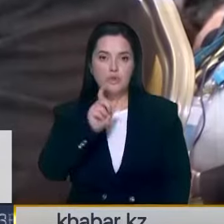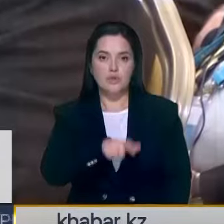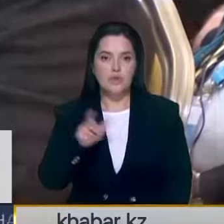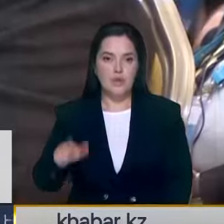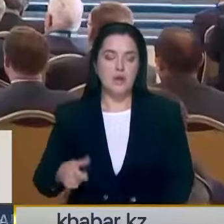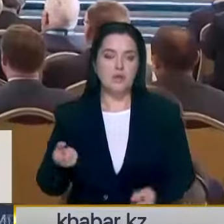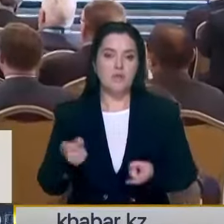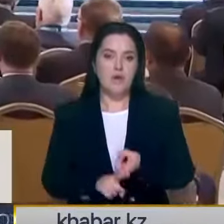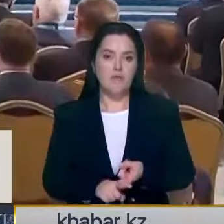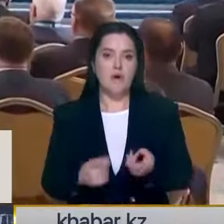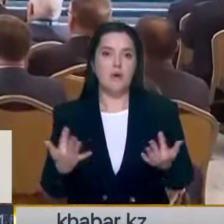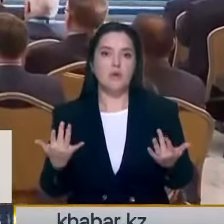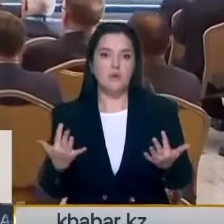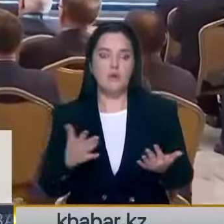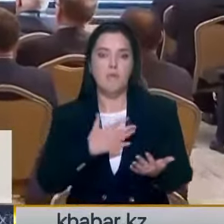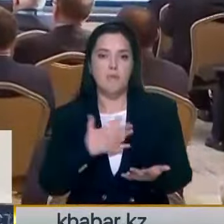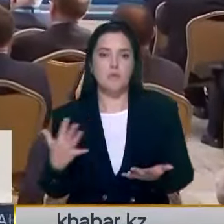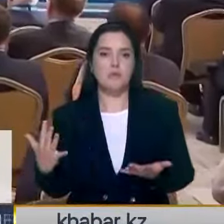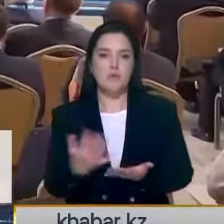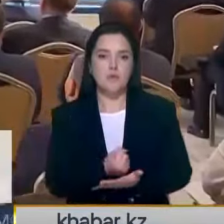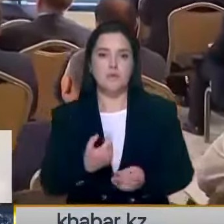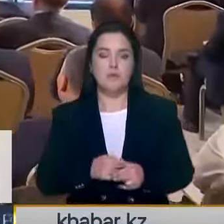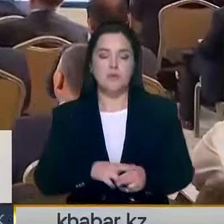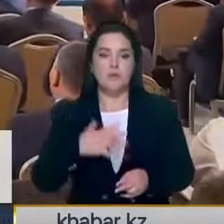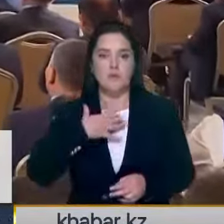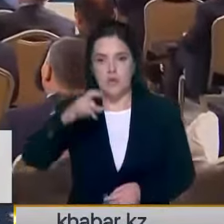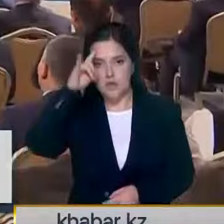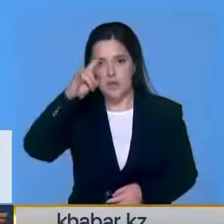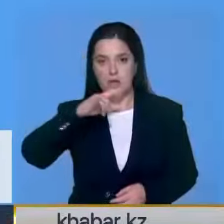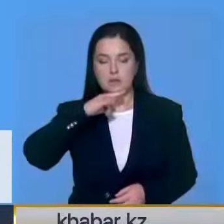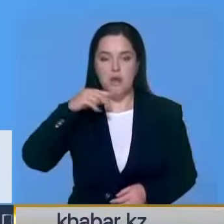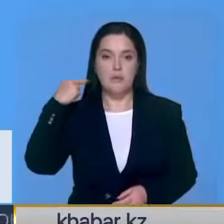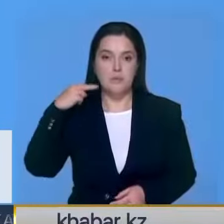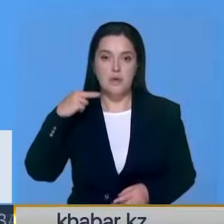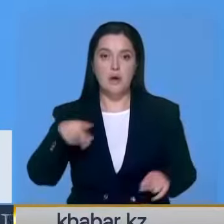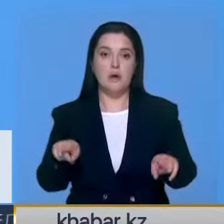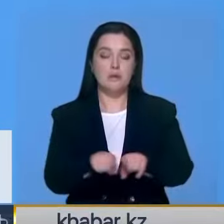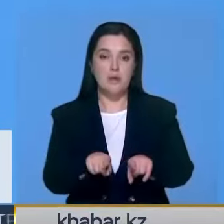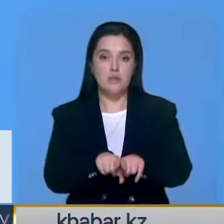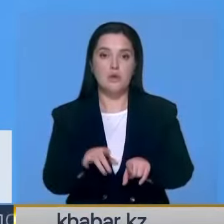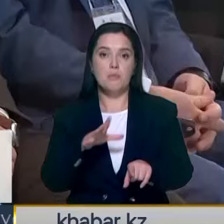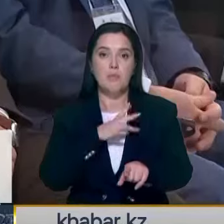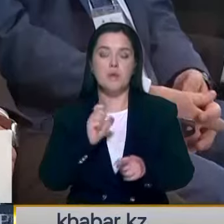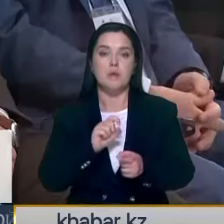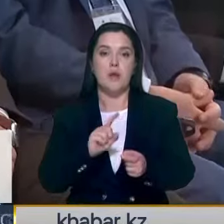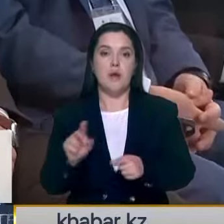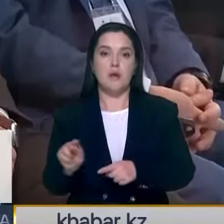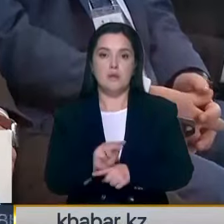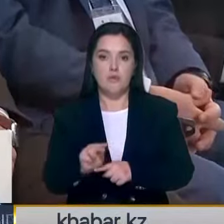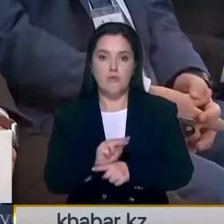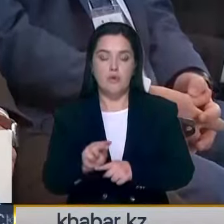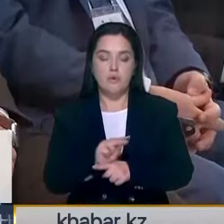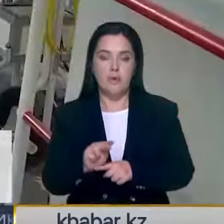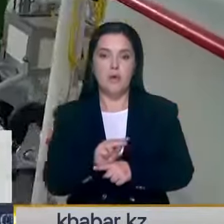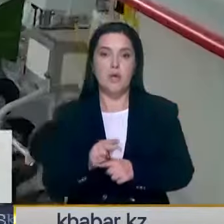зависит от того насколько мы сможем консолидировать усилия отметил казахстанский Лидер также президент Остановился на реформах проводимых нашей